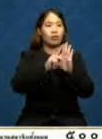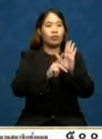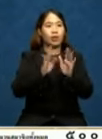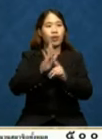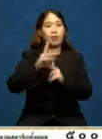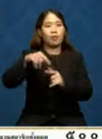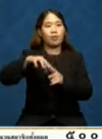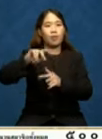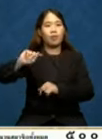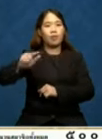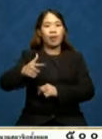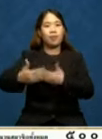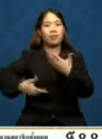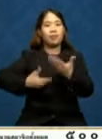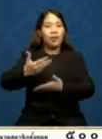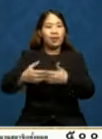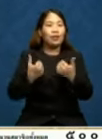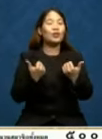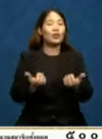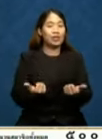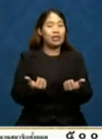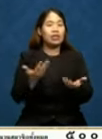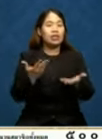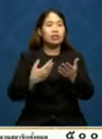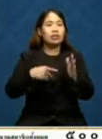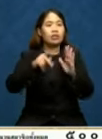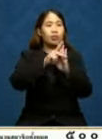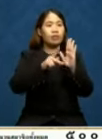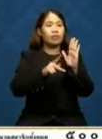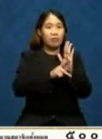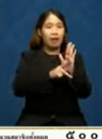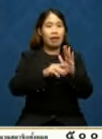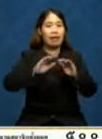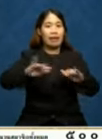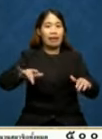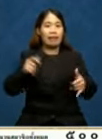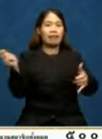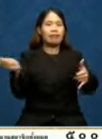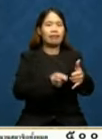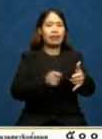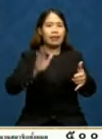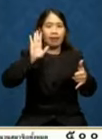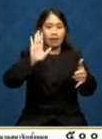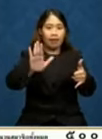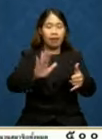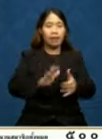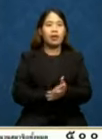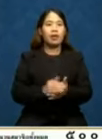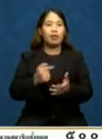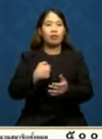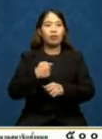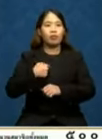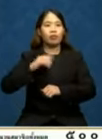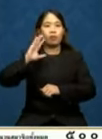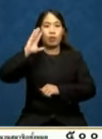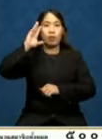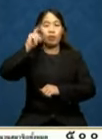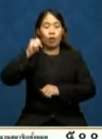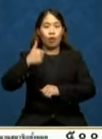ะครับในวันนี้ด้วยหรือกฎหมายห้ามตีเด็กนะครับผมอาจจะพูดไม่ได้เป็นคุณพ่อคนเหมือนกัน